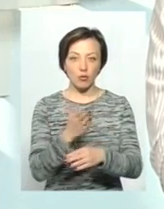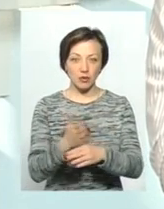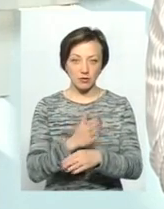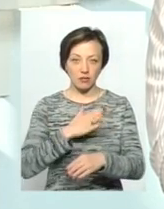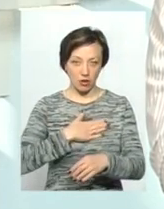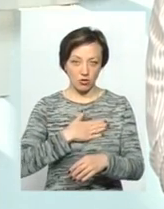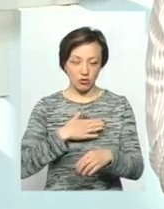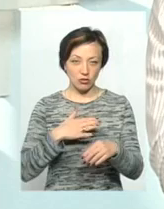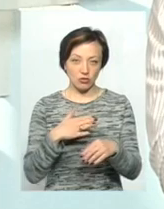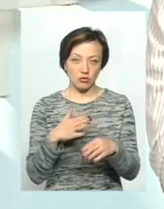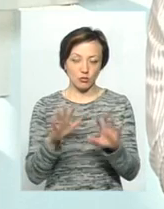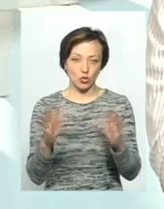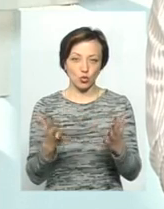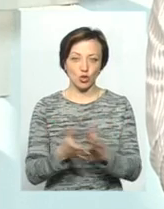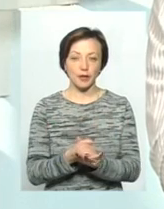нашому варіанті,